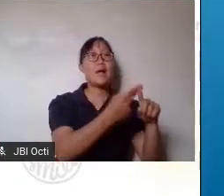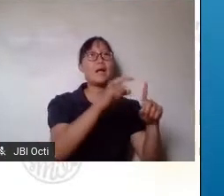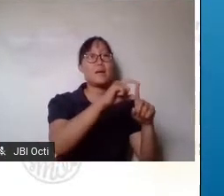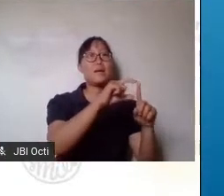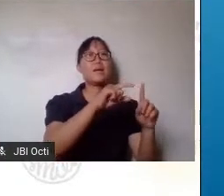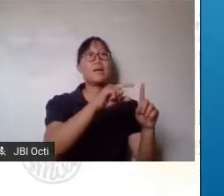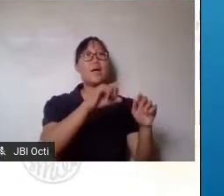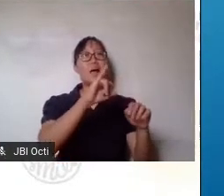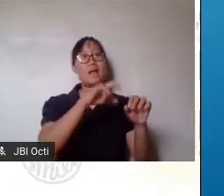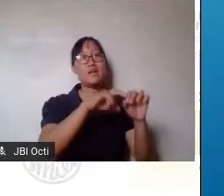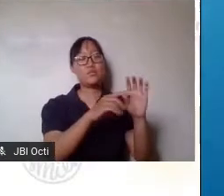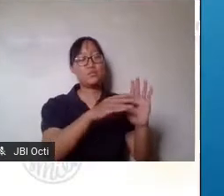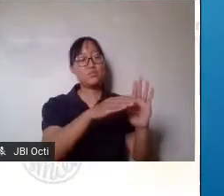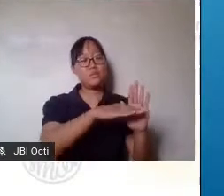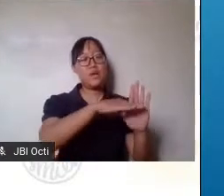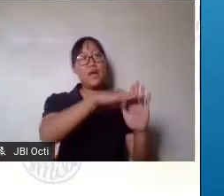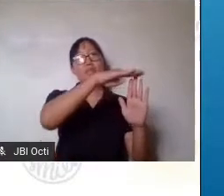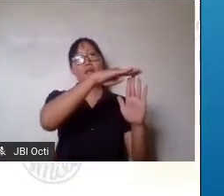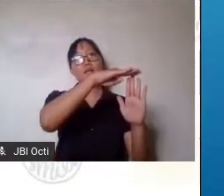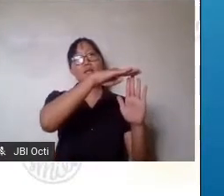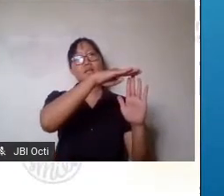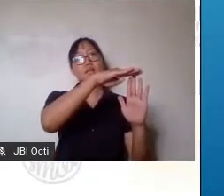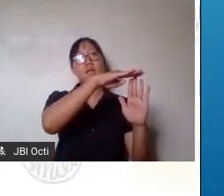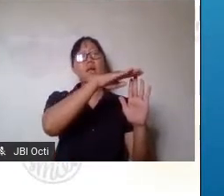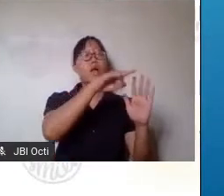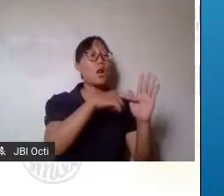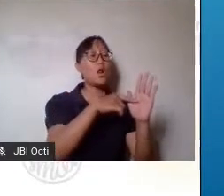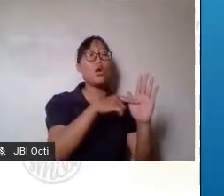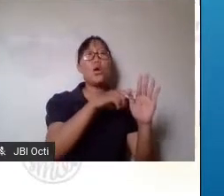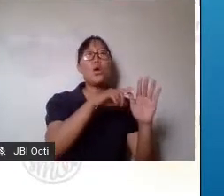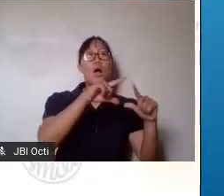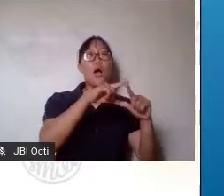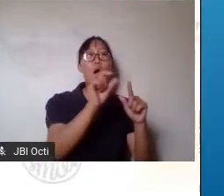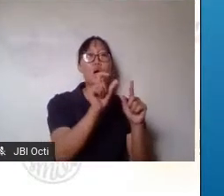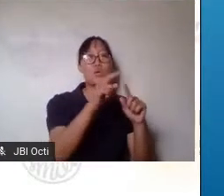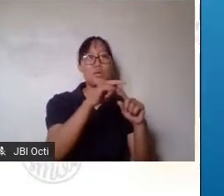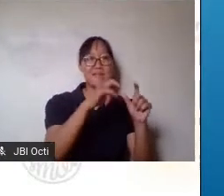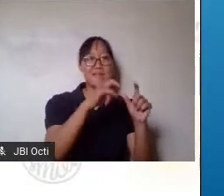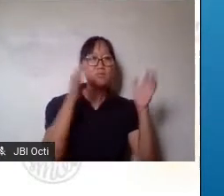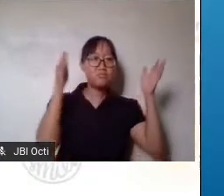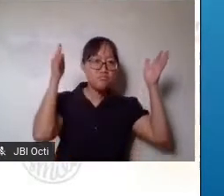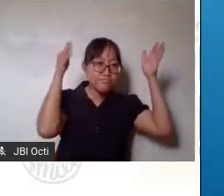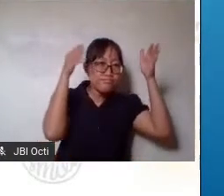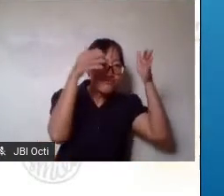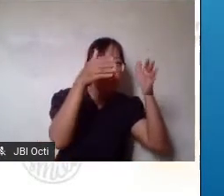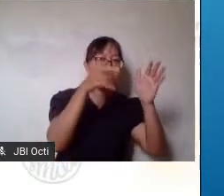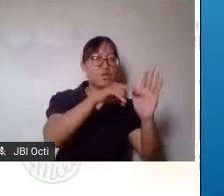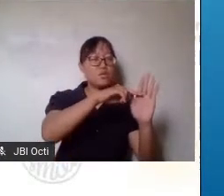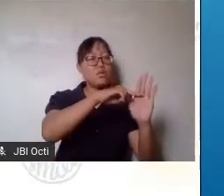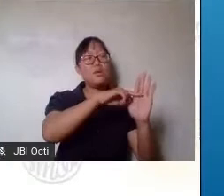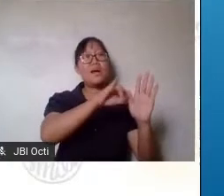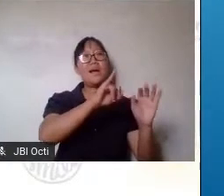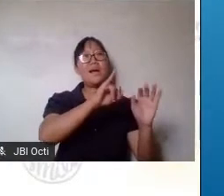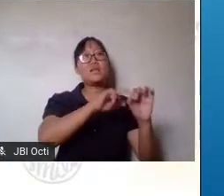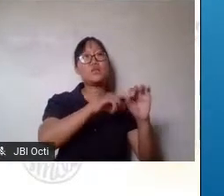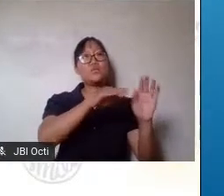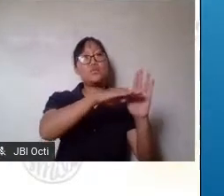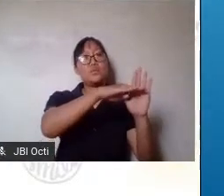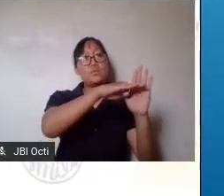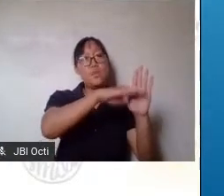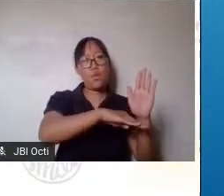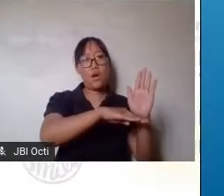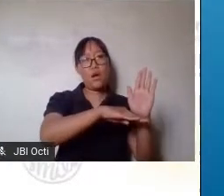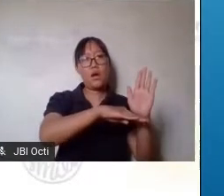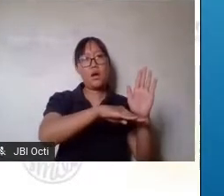bawah 70. Ya, sedikit sekali yang kemudian berada di posisi normal. Sebagiannya ada di posisi borderline